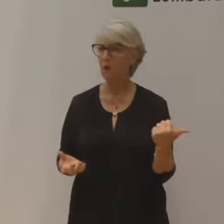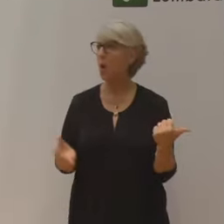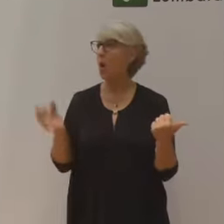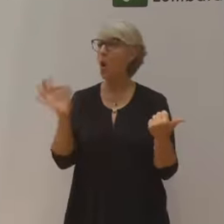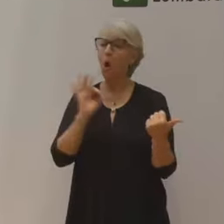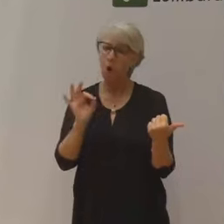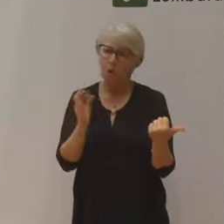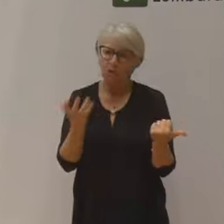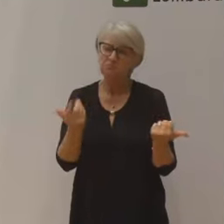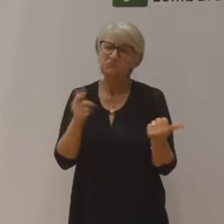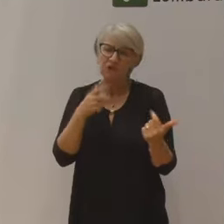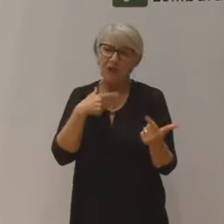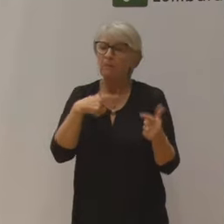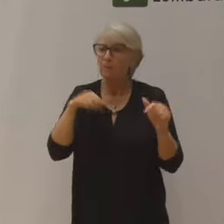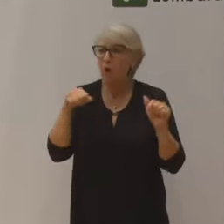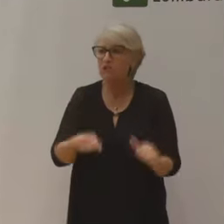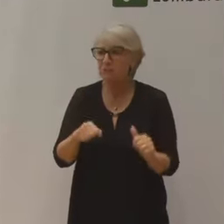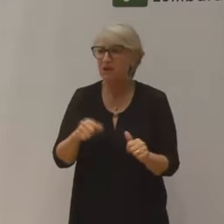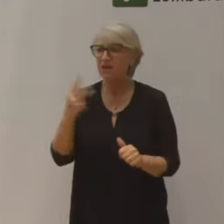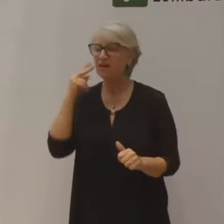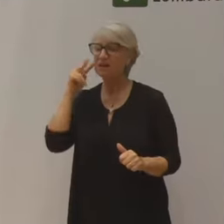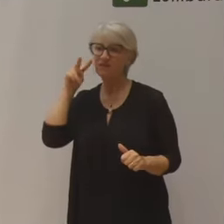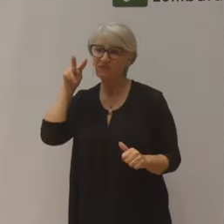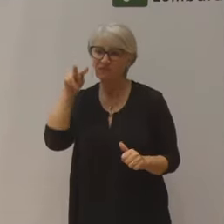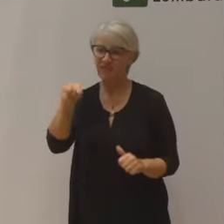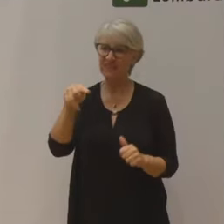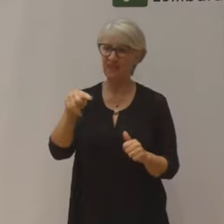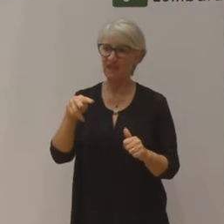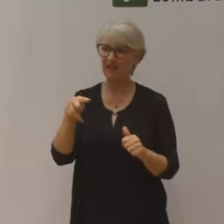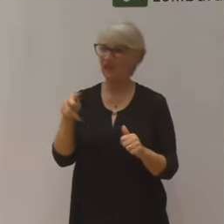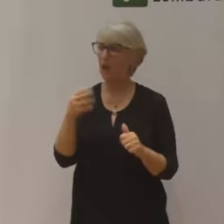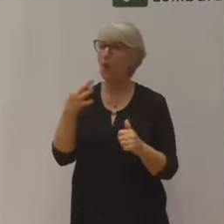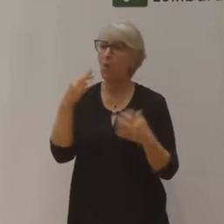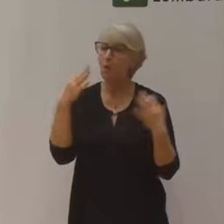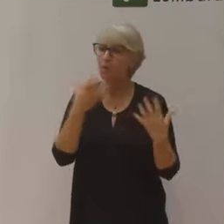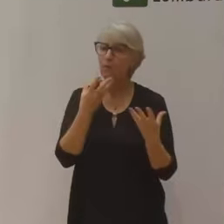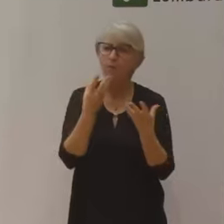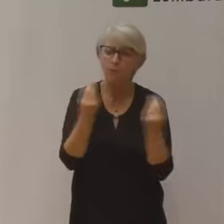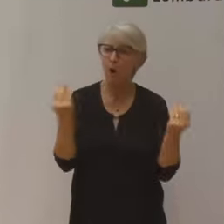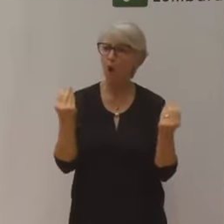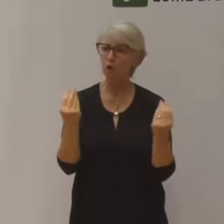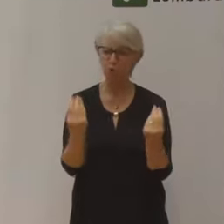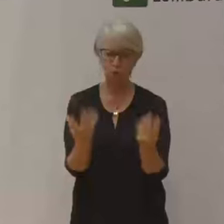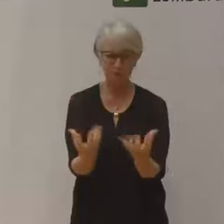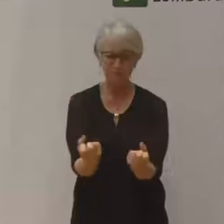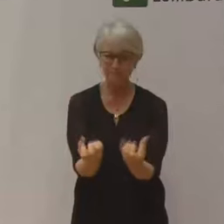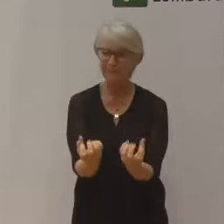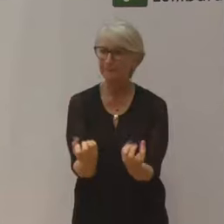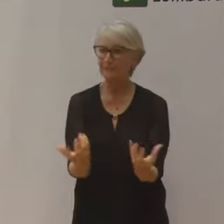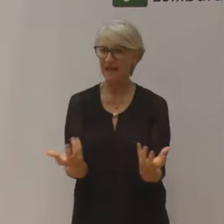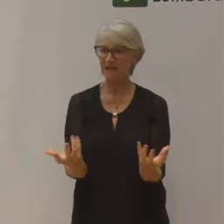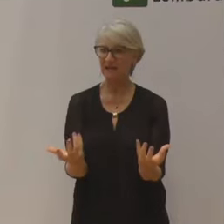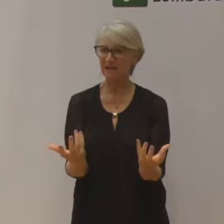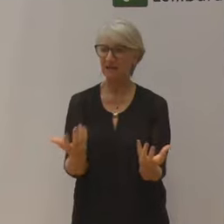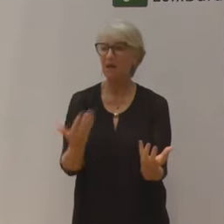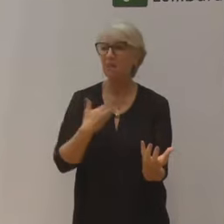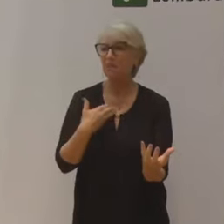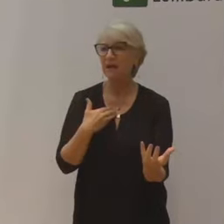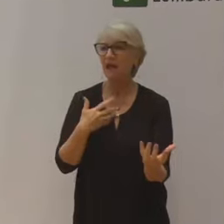conoscenti possono avere la possibilità di vedere queste cose molto pratiche e che secondo me